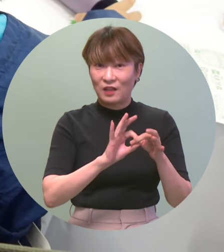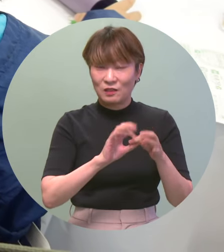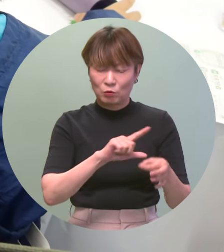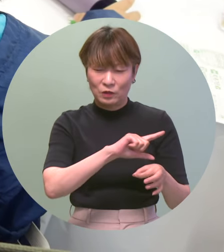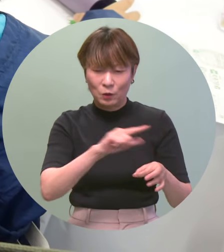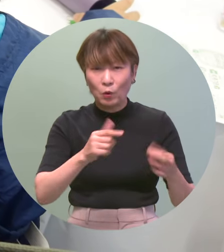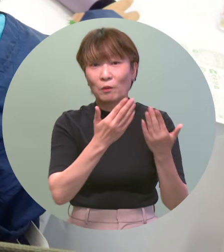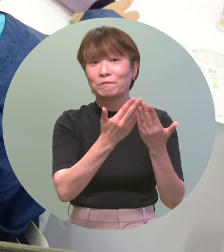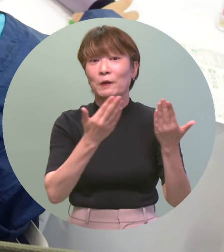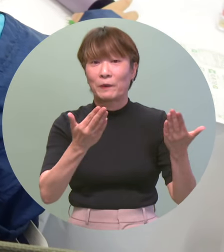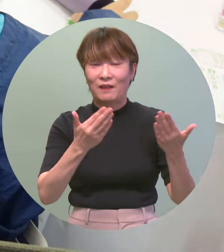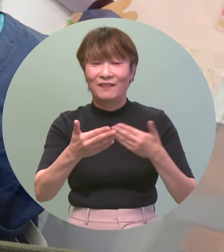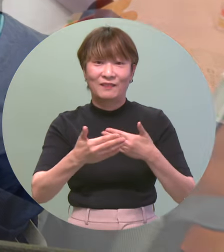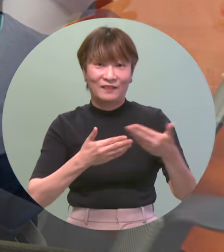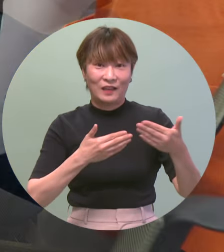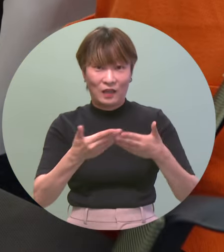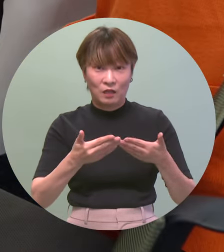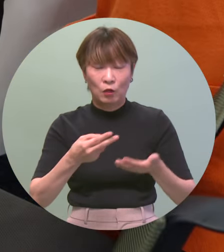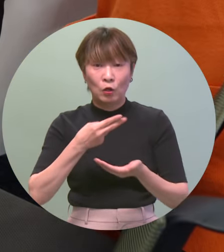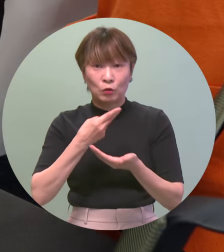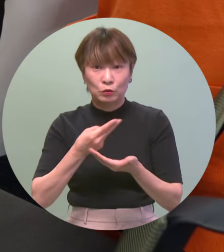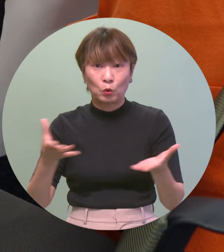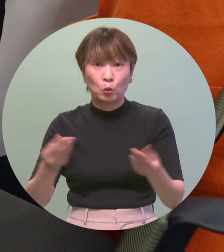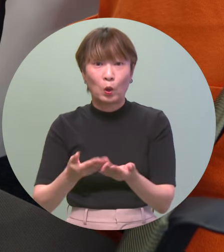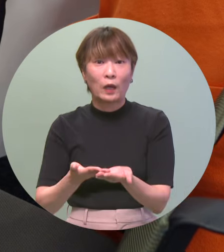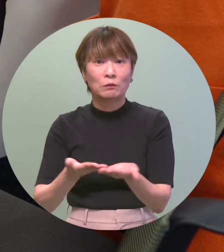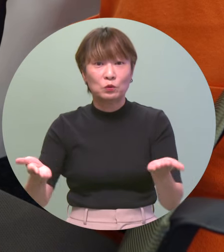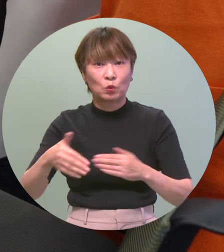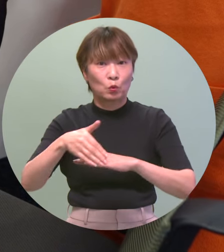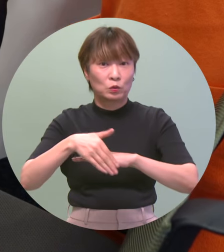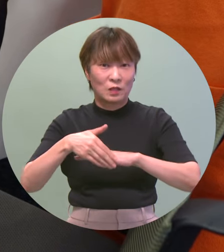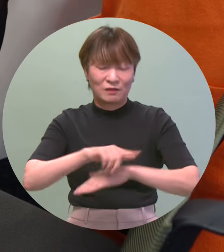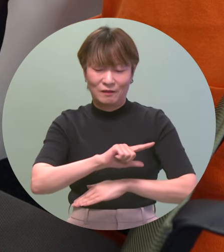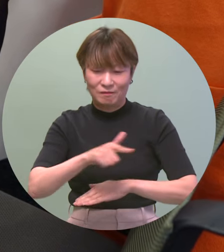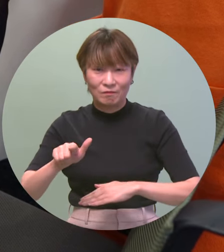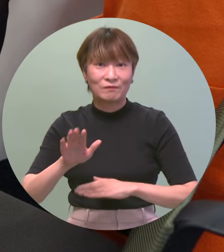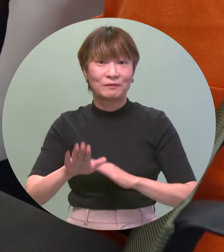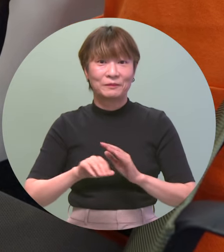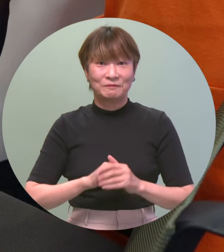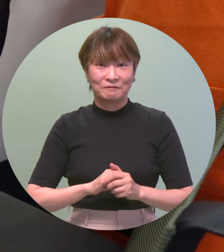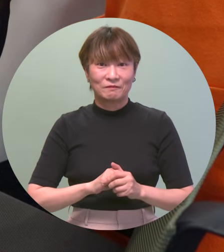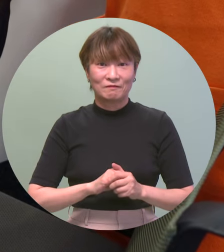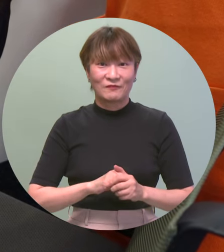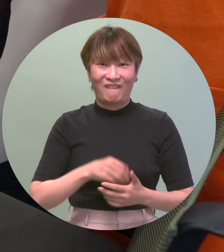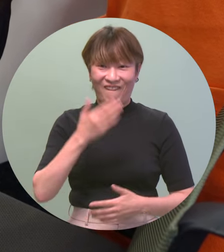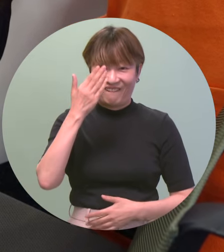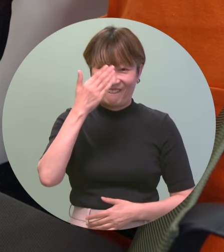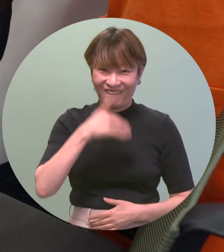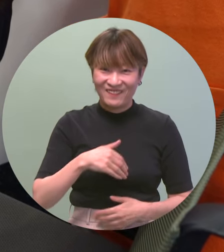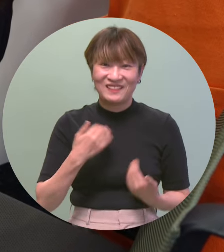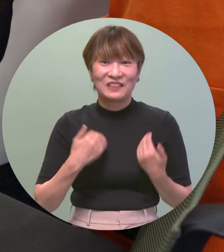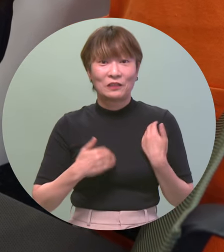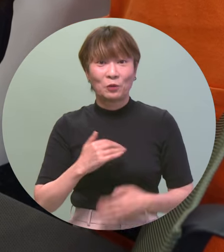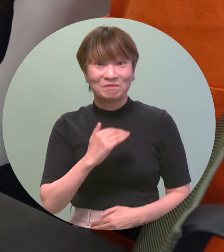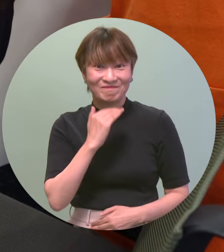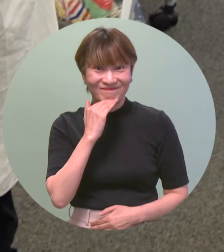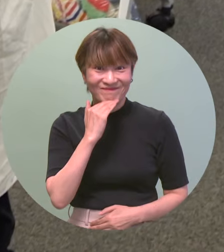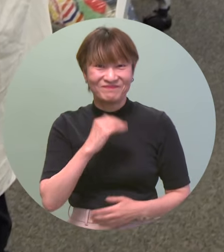な展示や体験、フードドライブの受付などがあります。 それは楽しみです